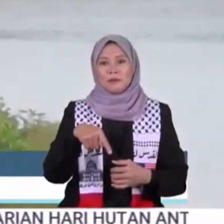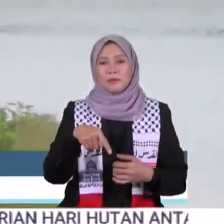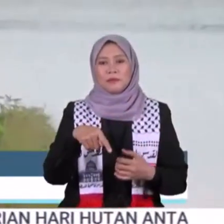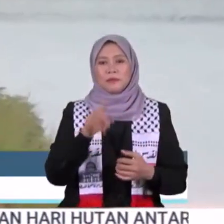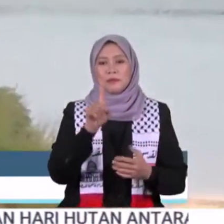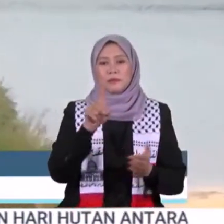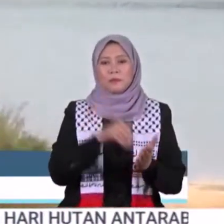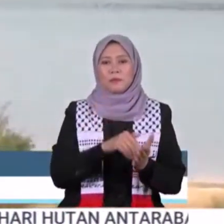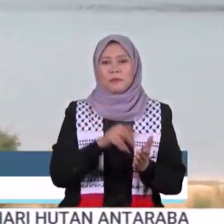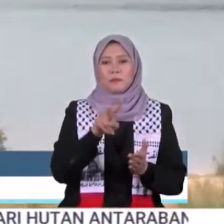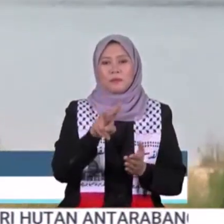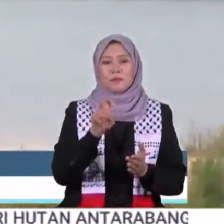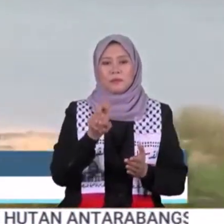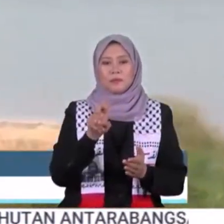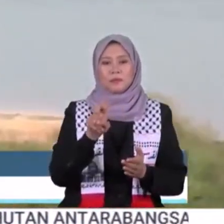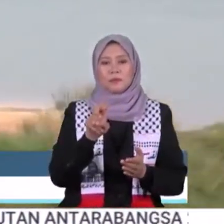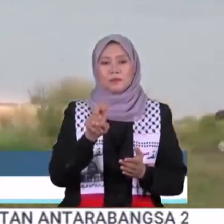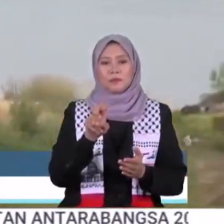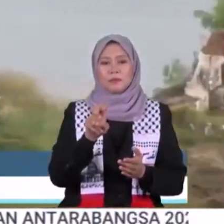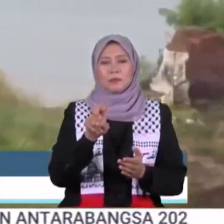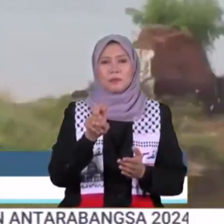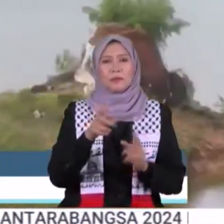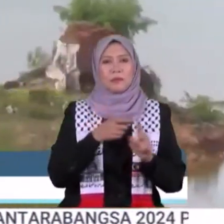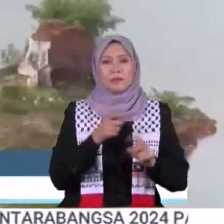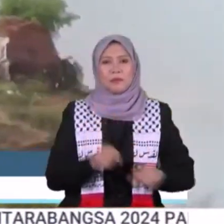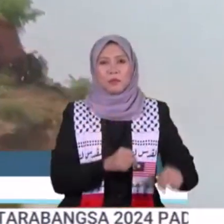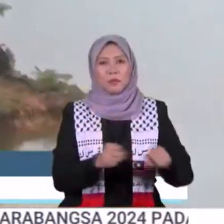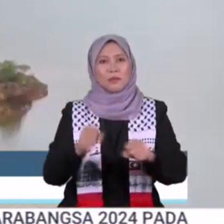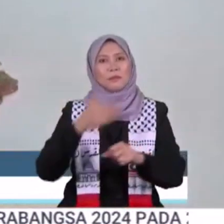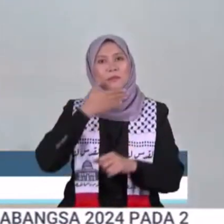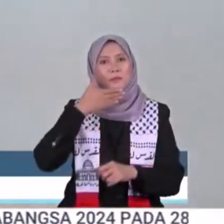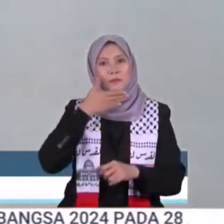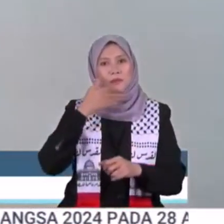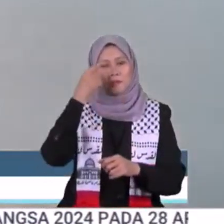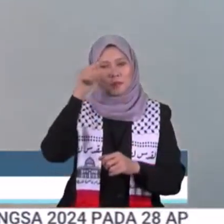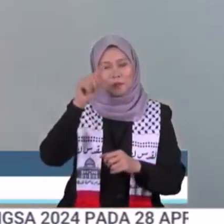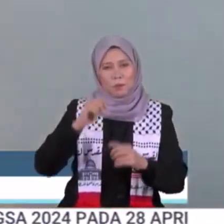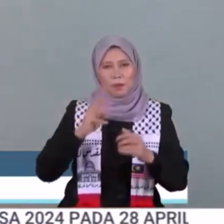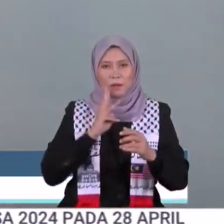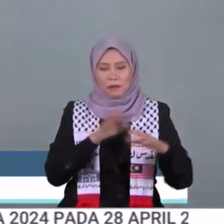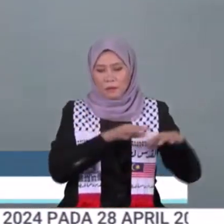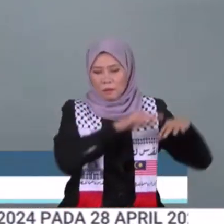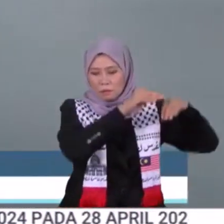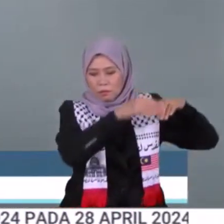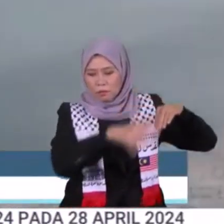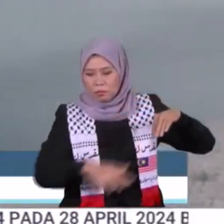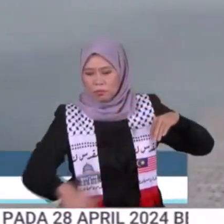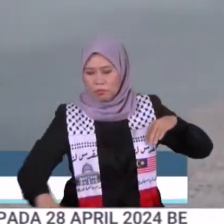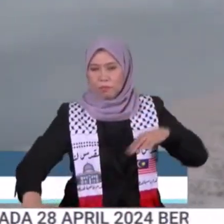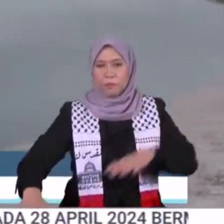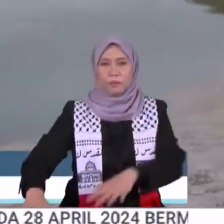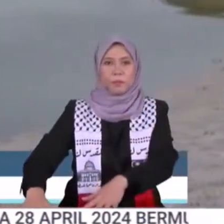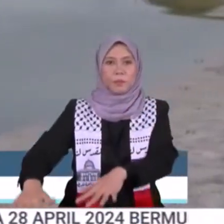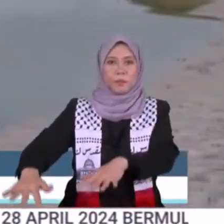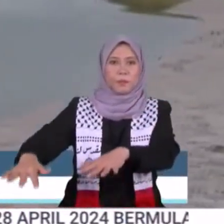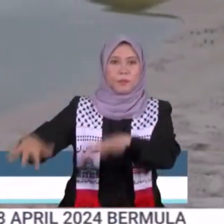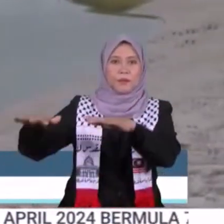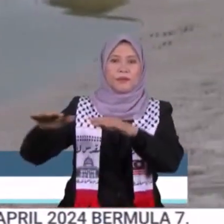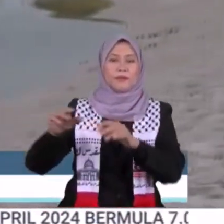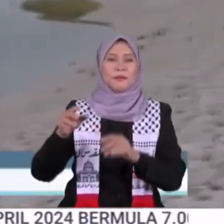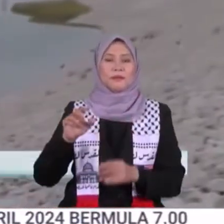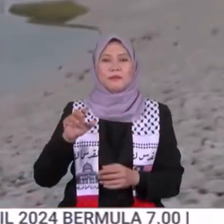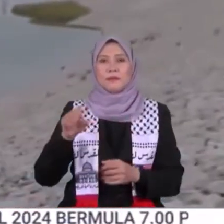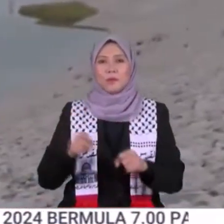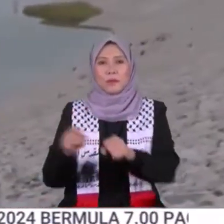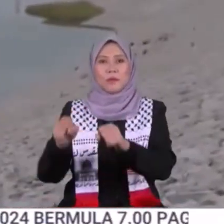kira-kira 1,200 JLH dari Sungai Muda untuk pengeluaran optimum air terawat di loji rawatan air LRA Sungai